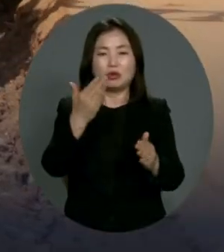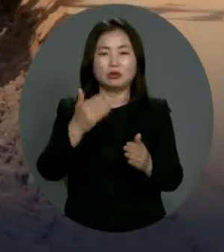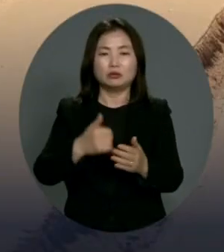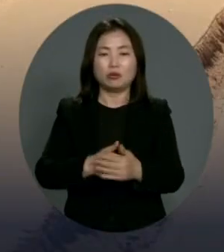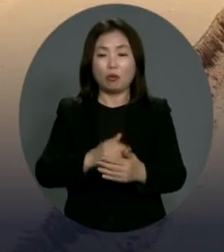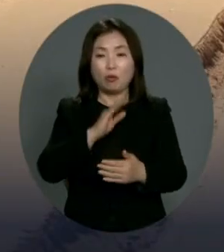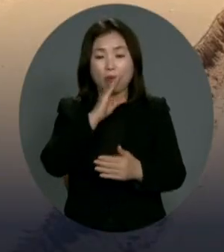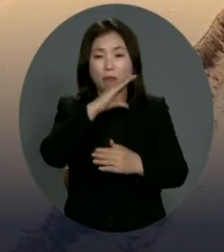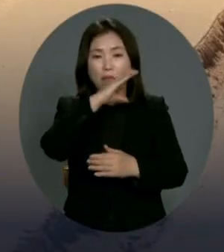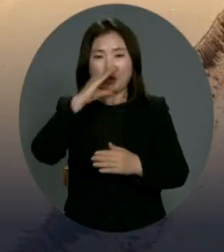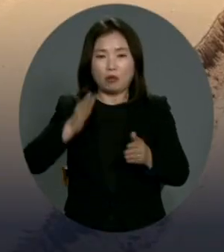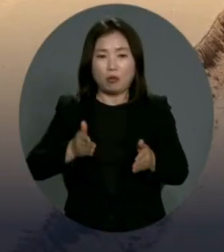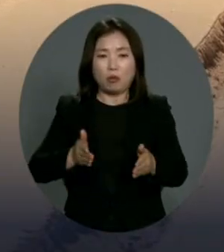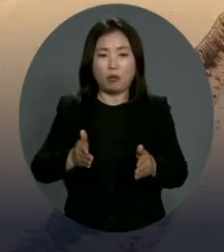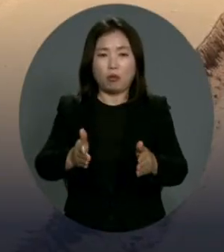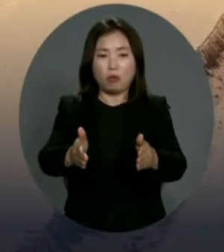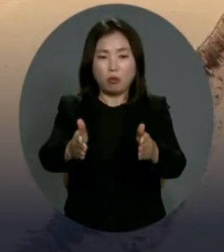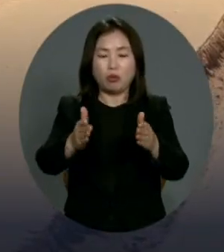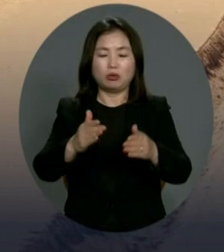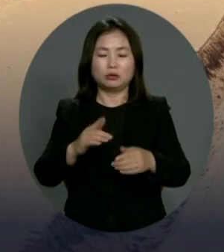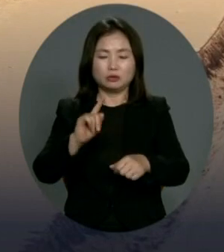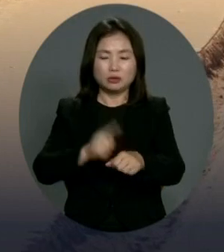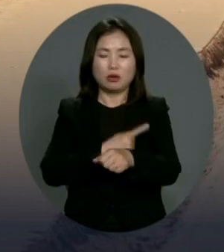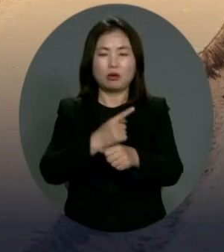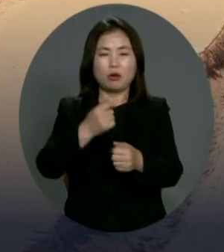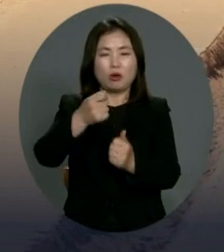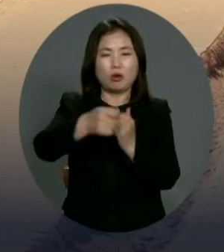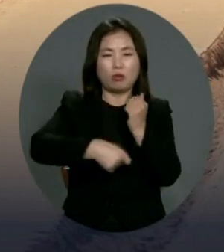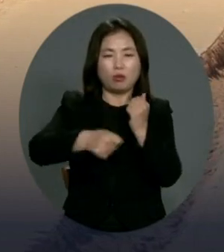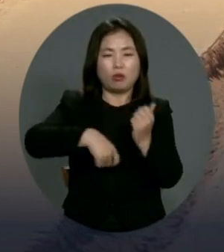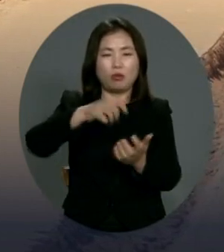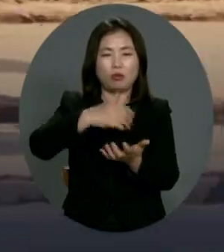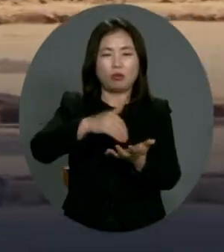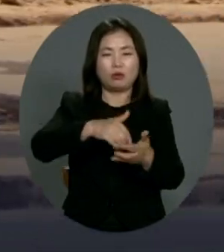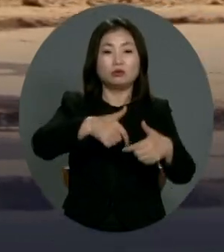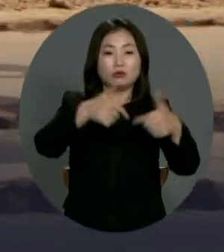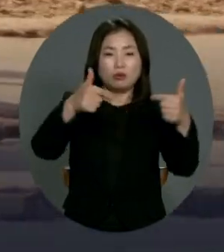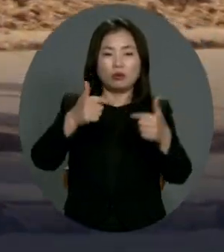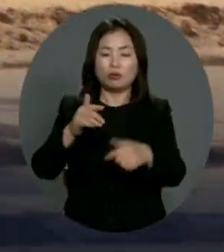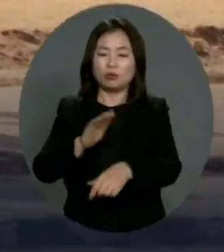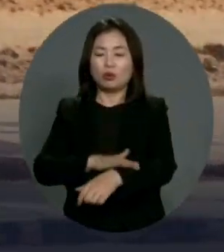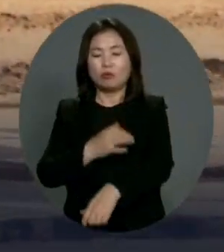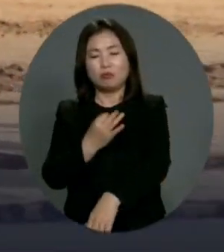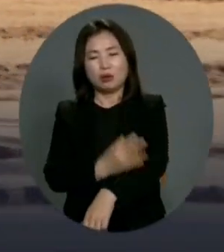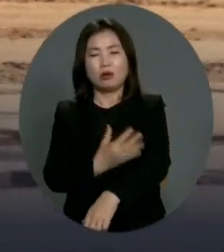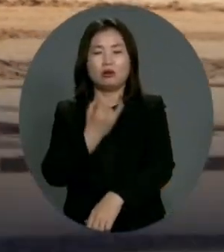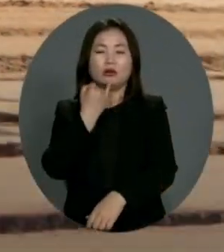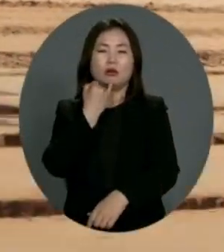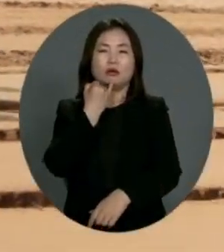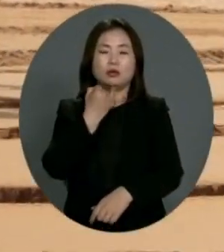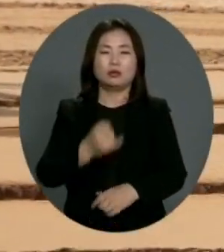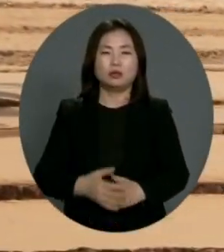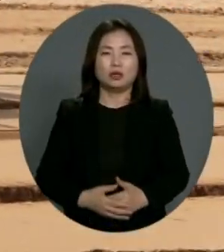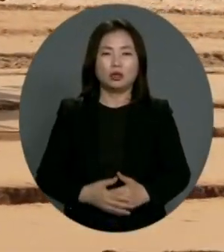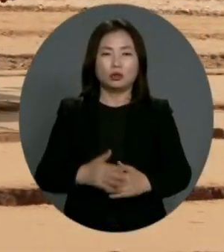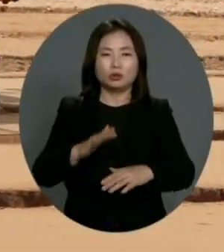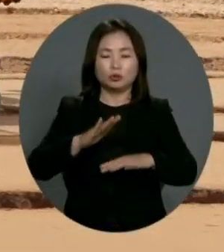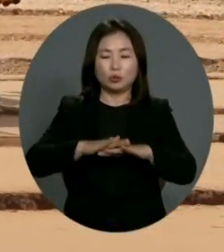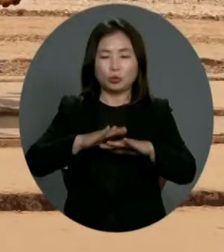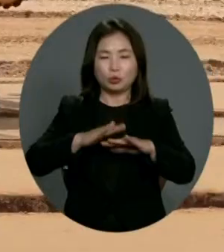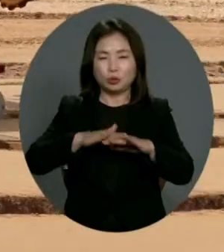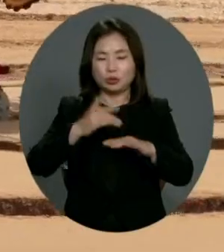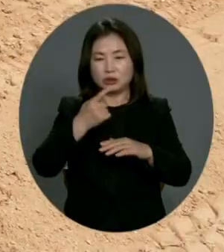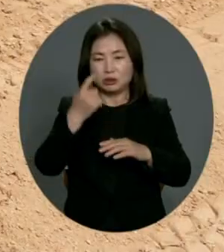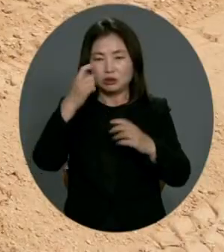정말 빤듯하게 가서 이제 뭐 수확량도 늘 것 같고 이제 뭐 노동력도 절감이 되고요.